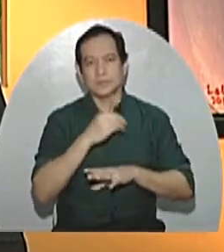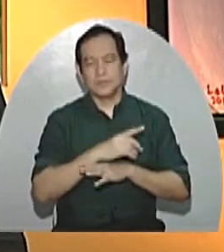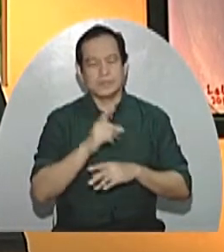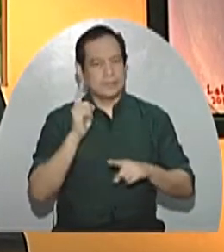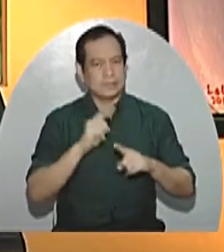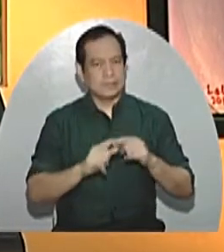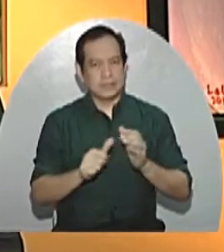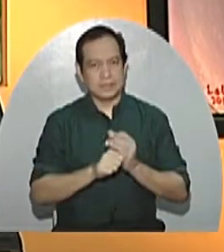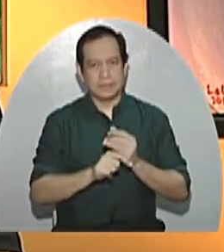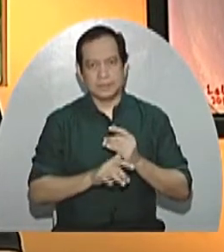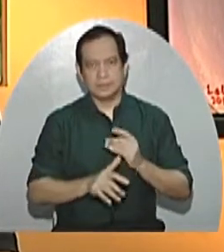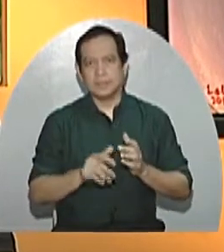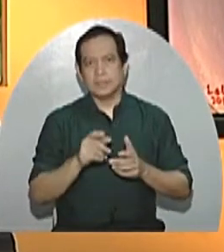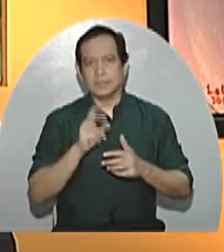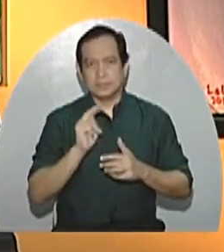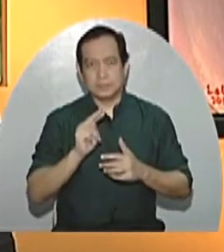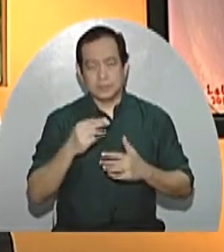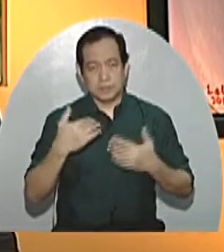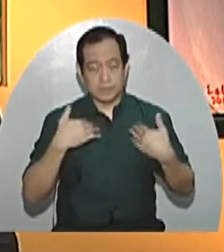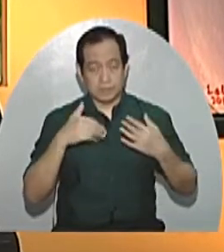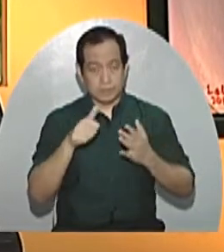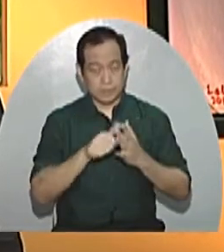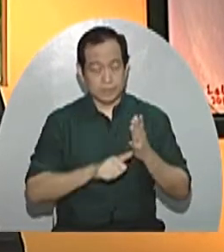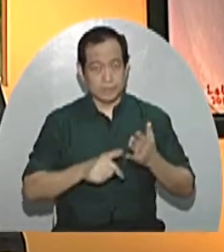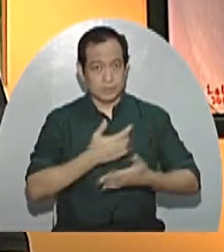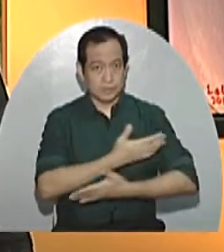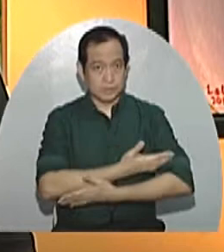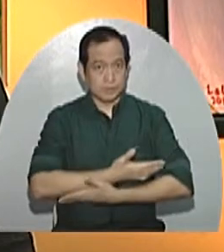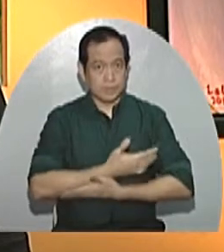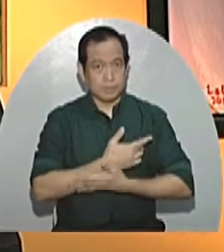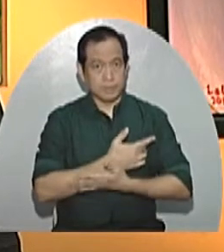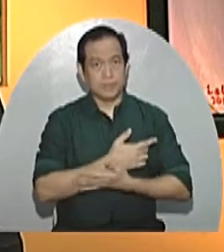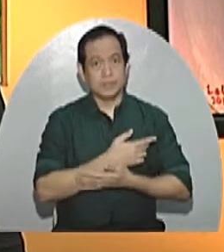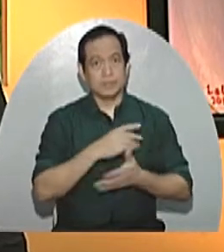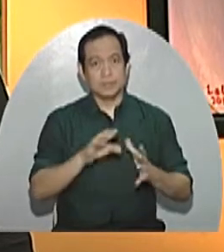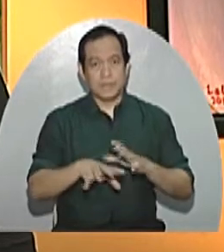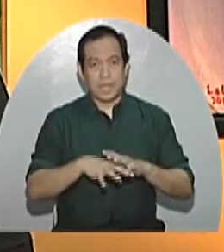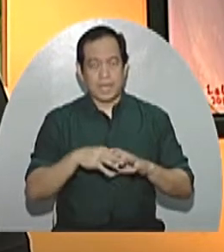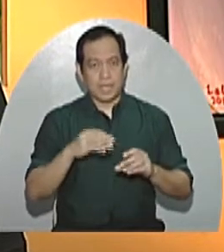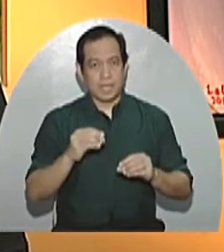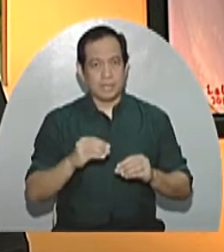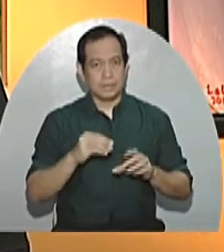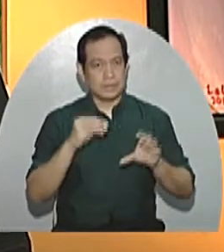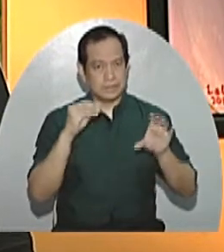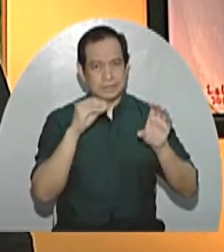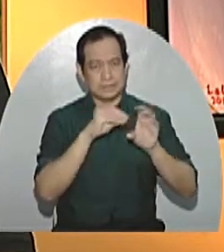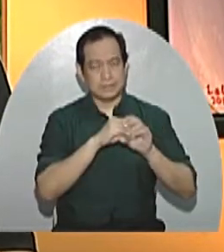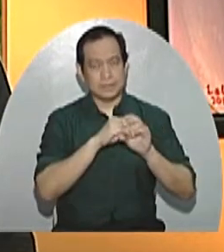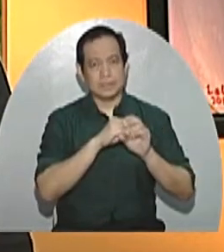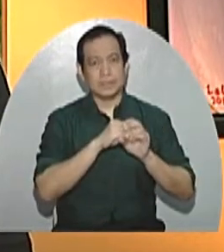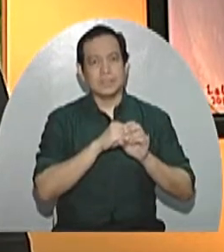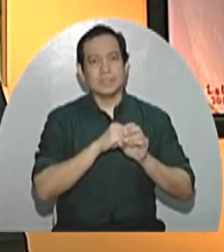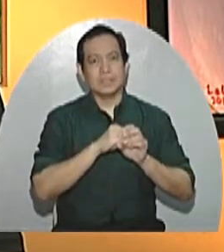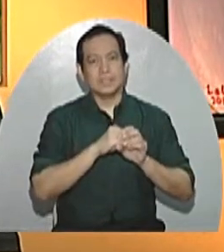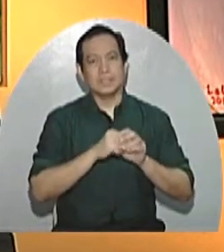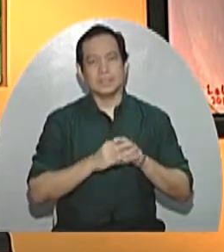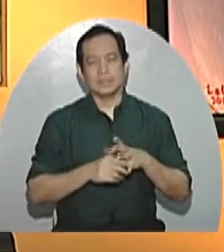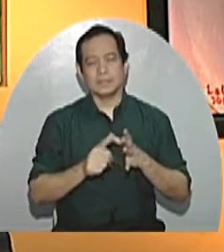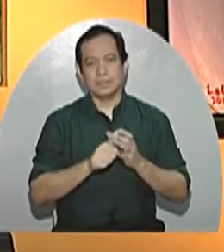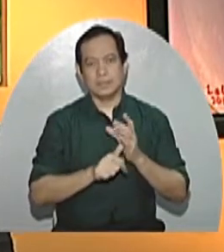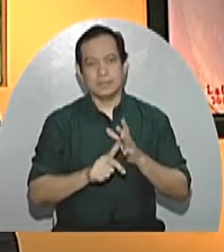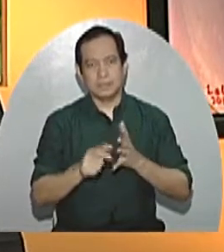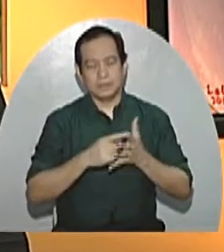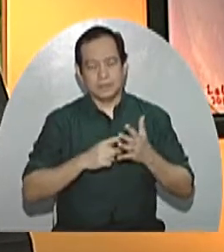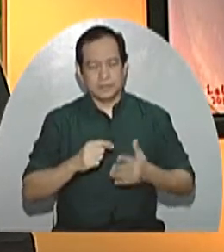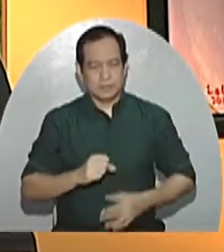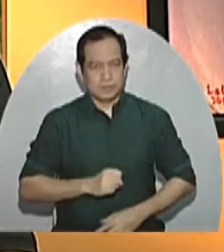bata. Kinailangang operahan ang sanggol para mailabas ang naipundumi sa kanyang tiyan at sa tulong ng isang